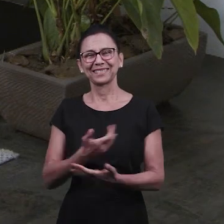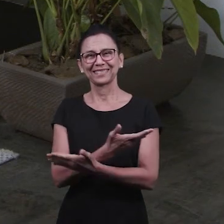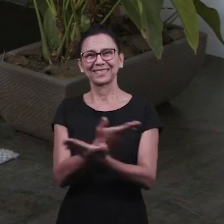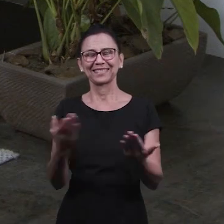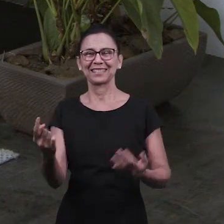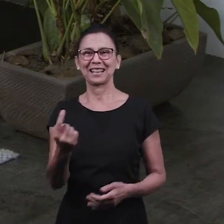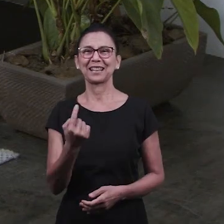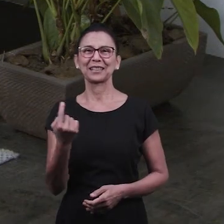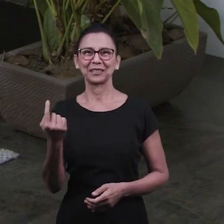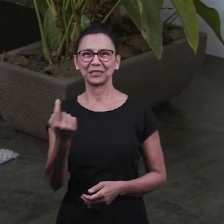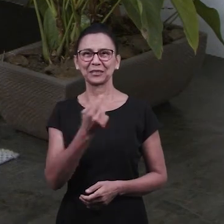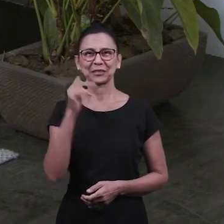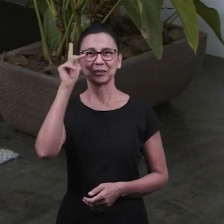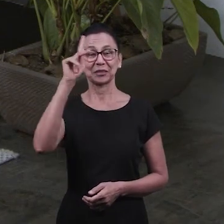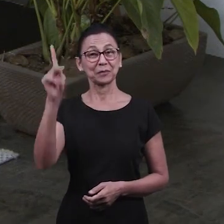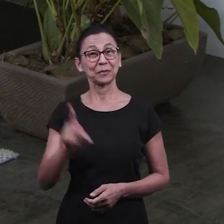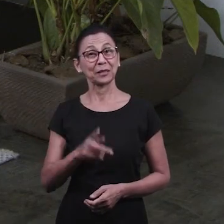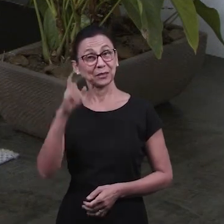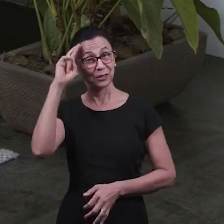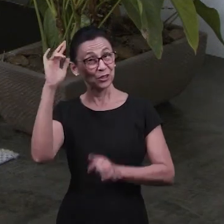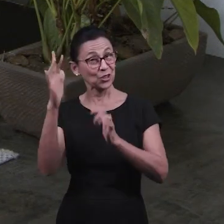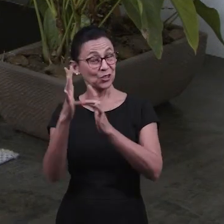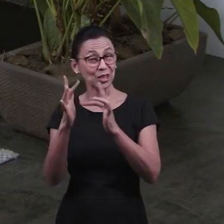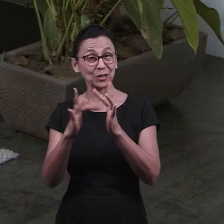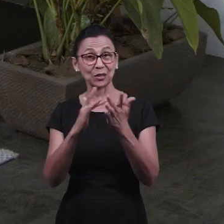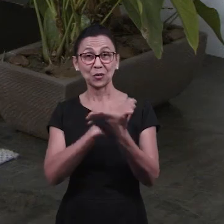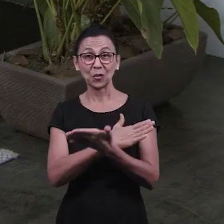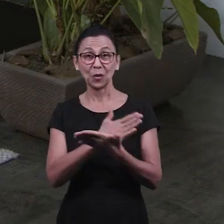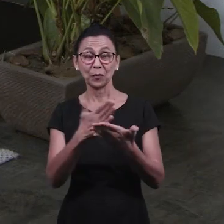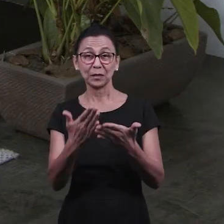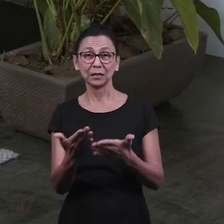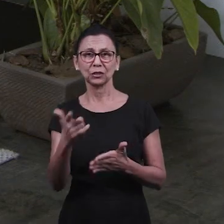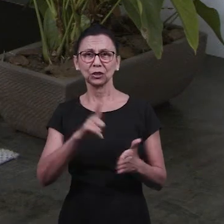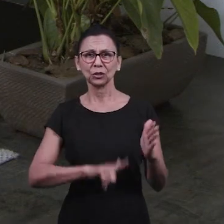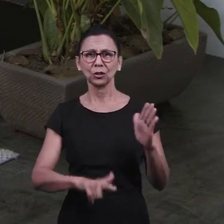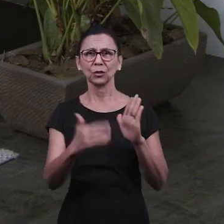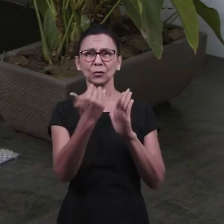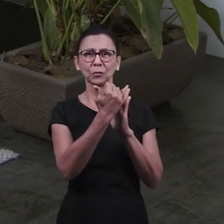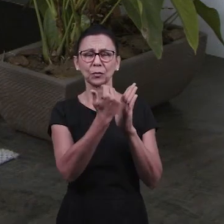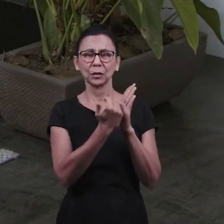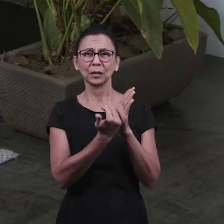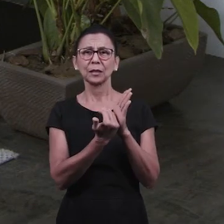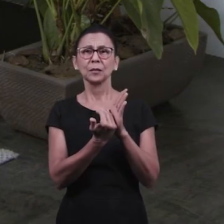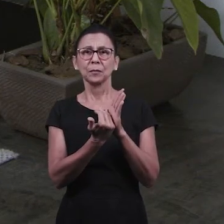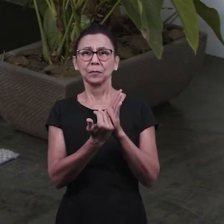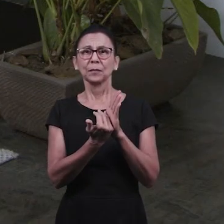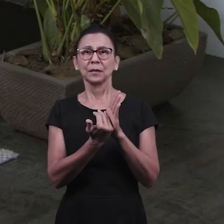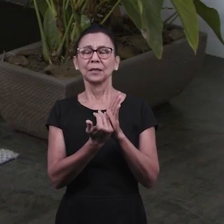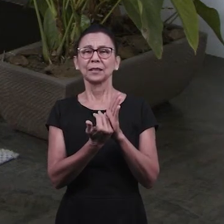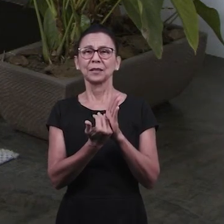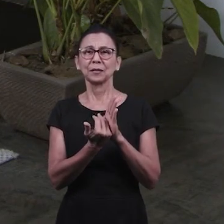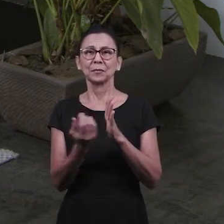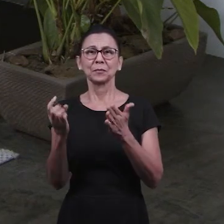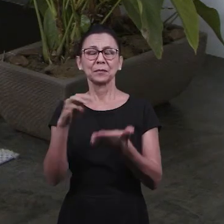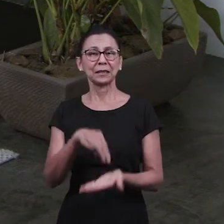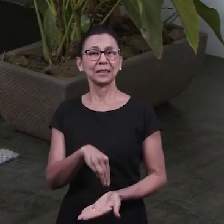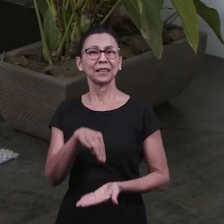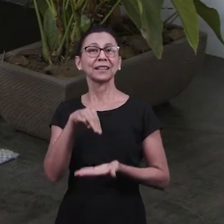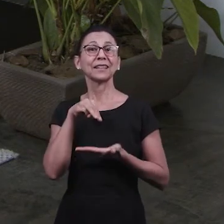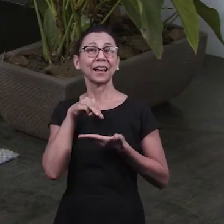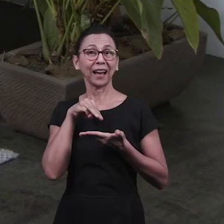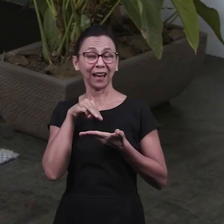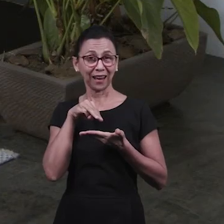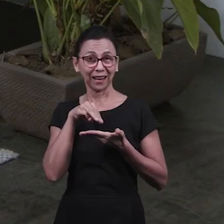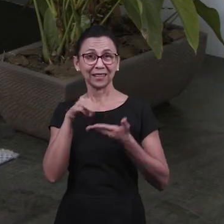Je salue à tous dans la paix du Seigneur Jésus. Nous commençons une édition de plus du programme qui est produit par l'Église chrétienne